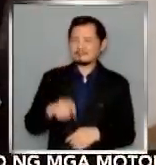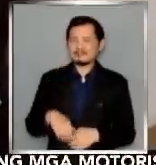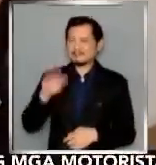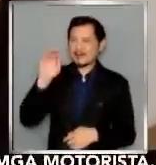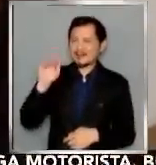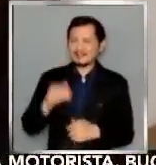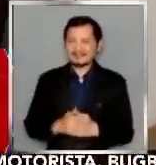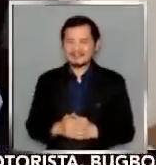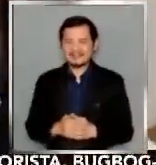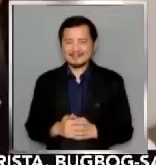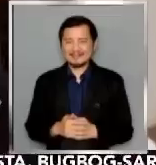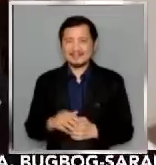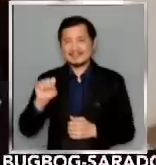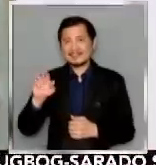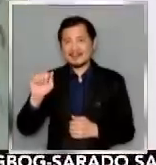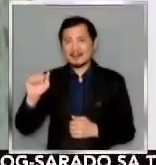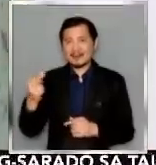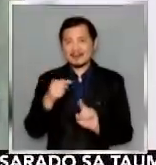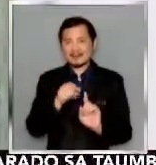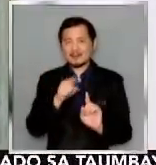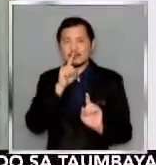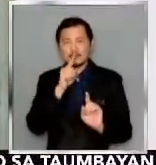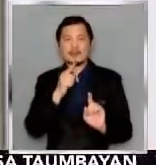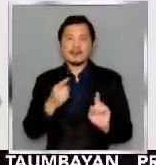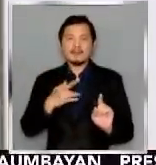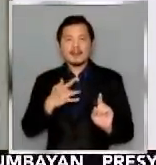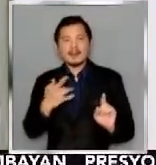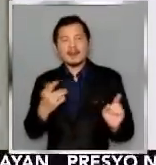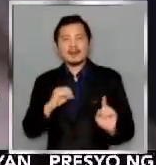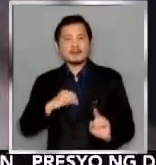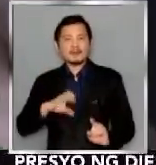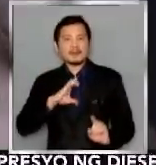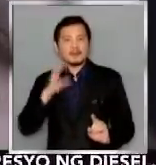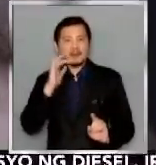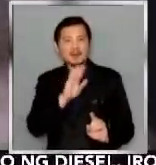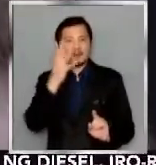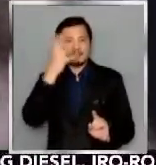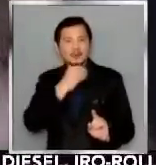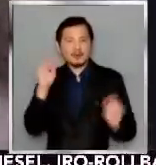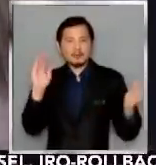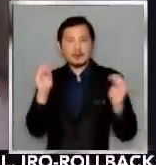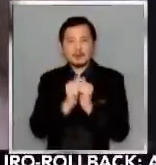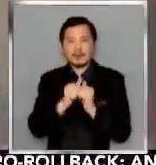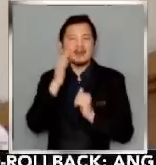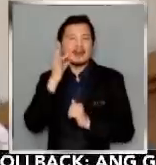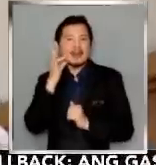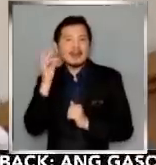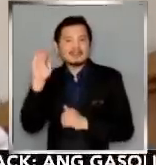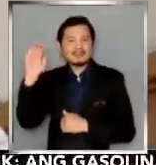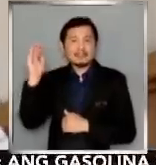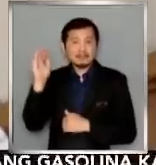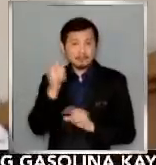Flattered naman si Sarah na nako-compare ang kanyang beauty kay Miss Universe 2018 Catriona Gray. Open din kaya siyang maging beauty queen?